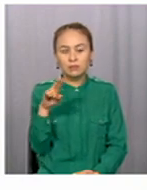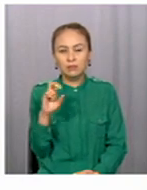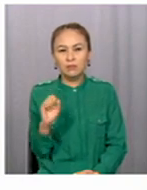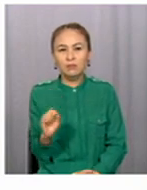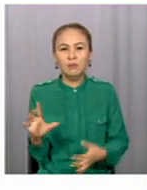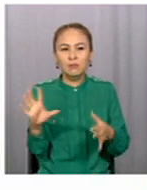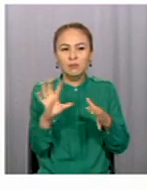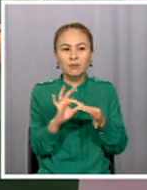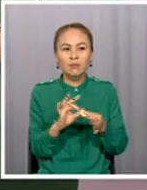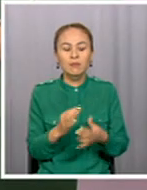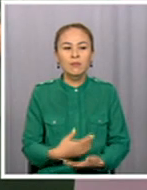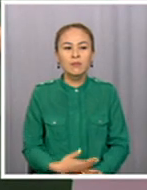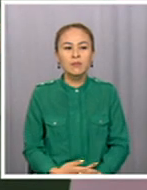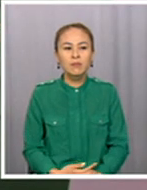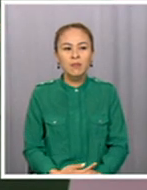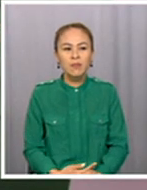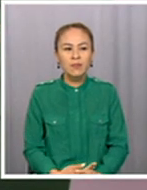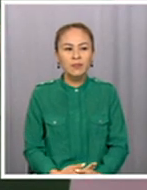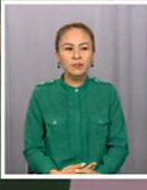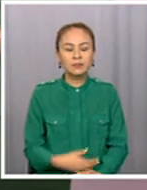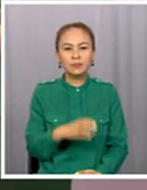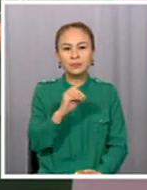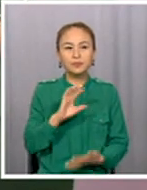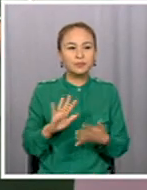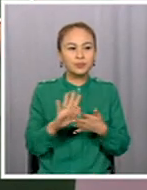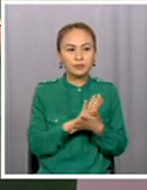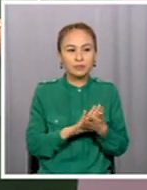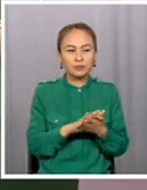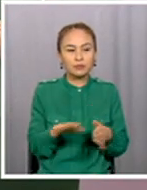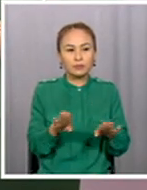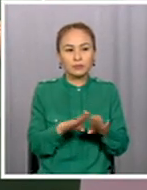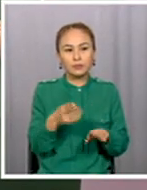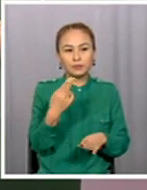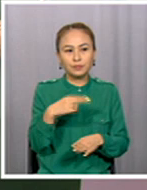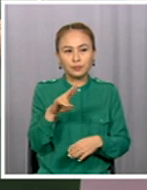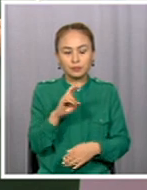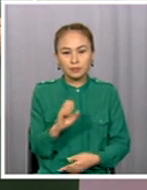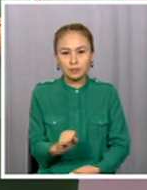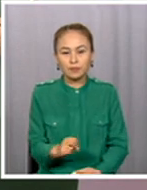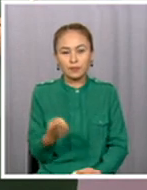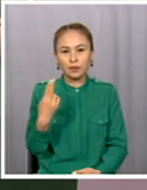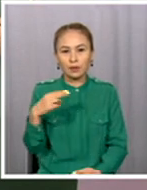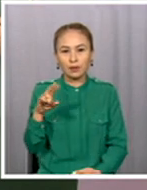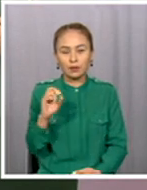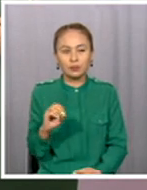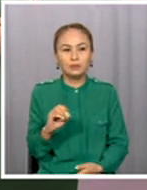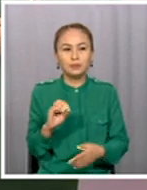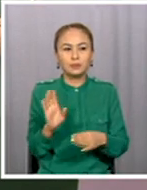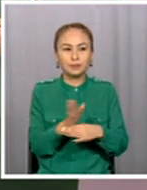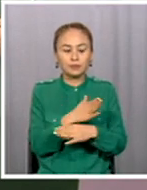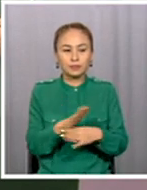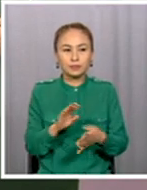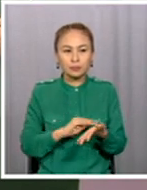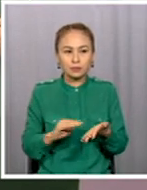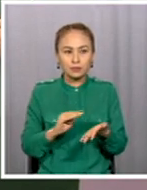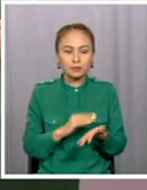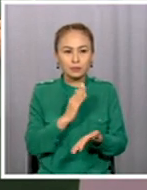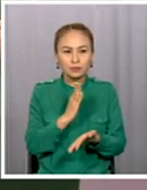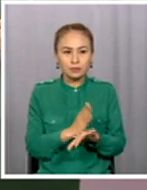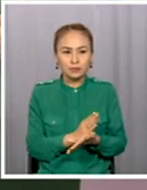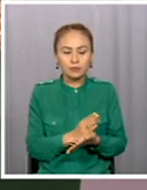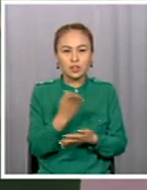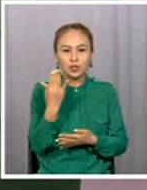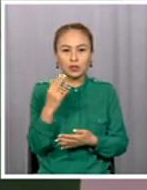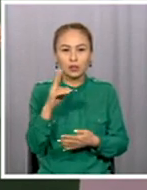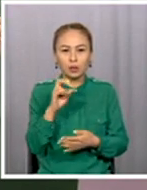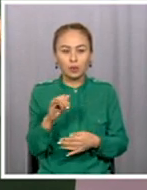септігінің жалғауы. Ал еш қашанда дегенде да бөлек жазылып тұр. Яғни балалар, шылаулар